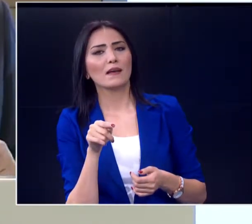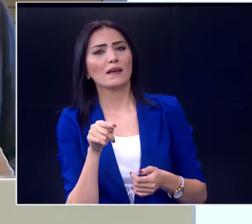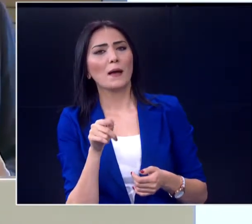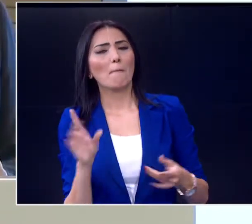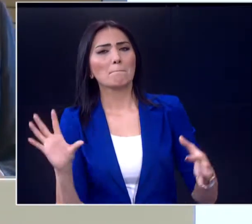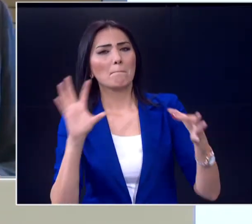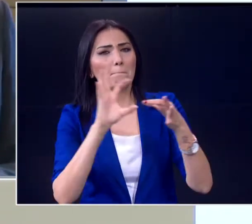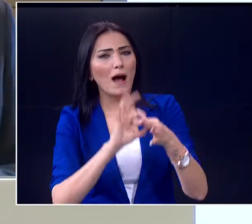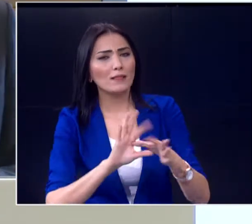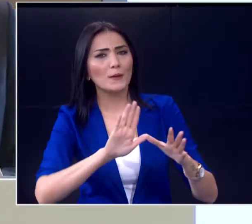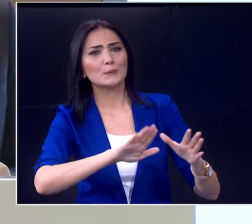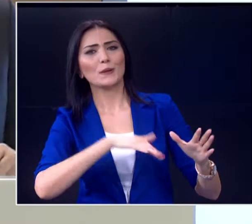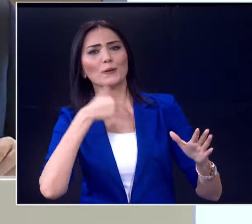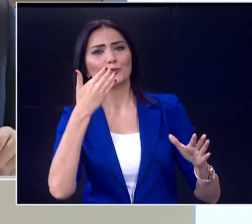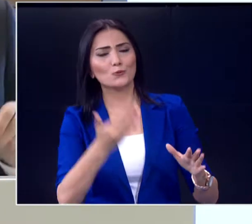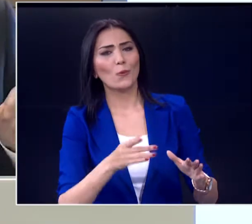bağlandıktan sonra